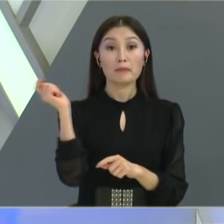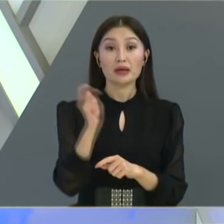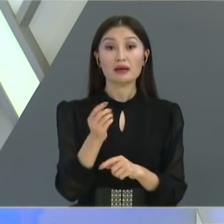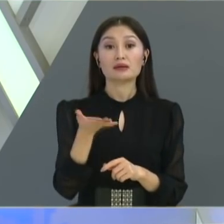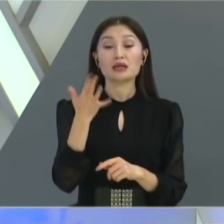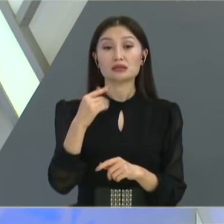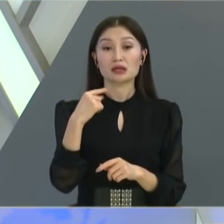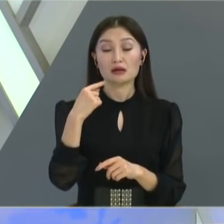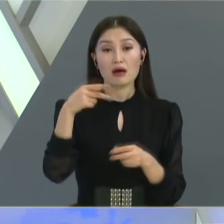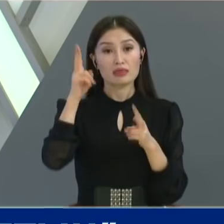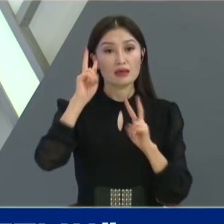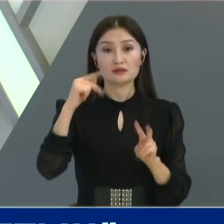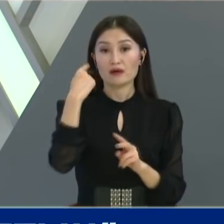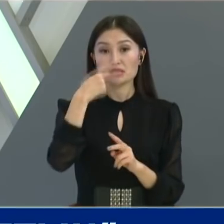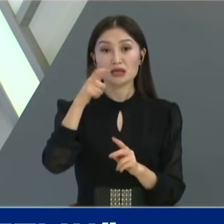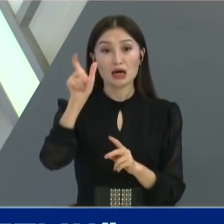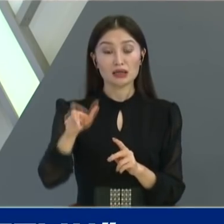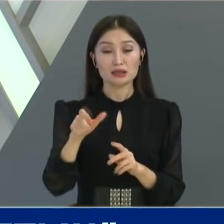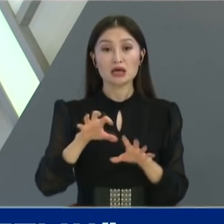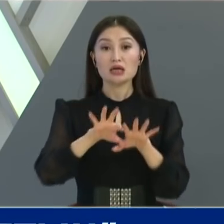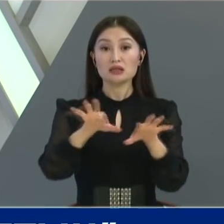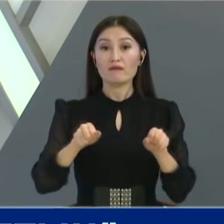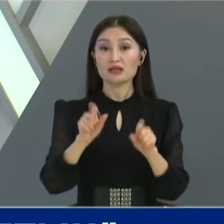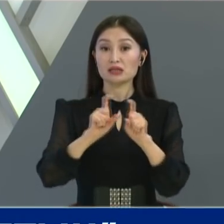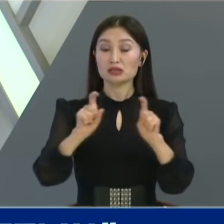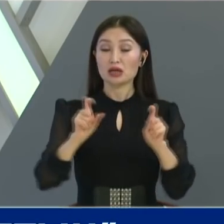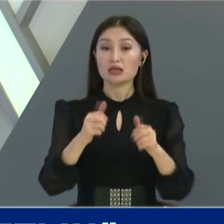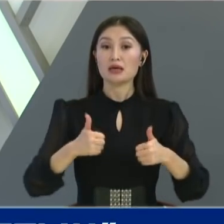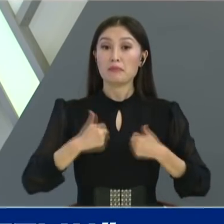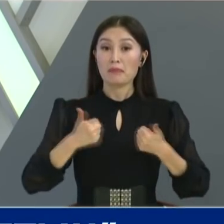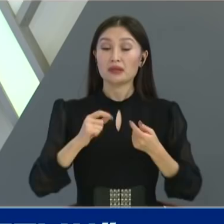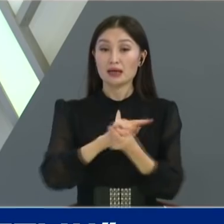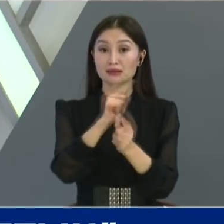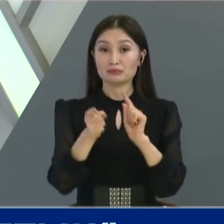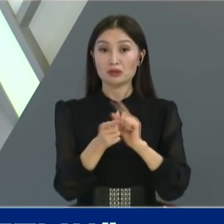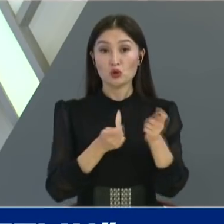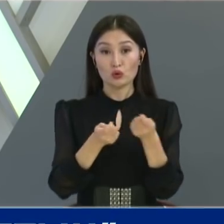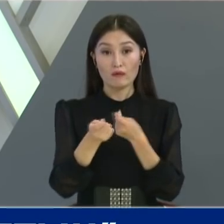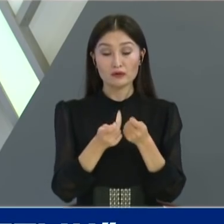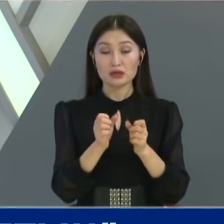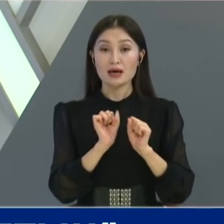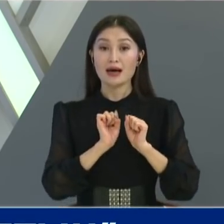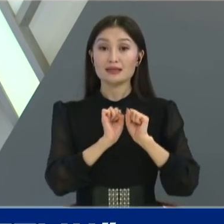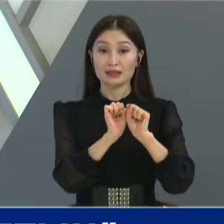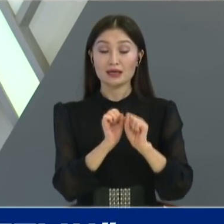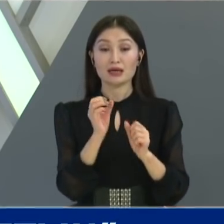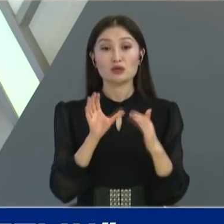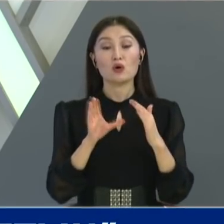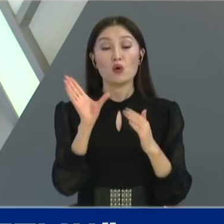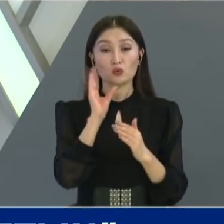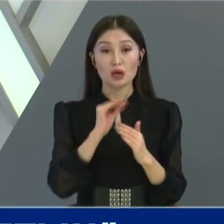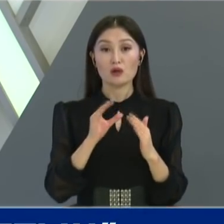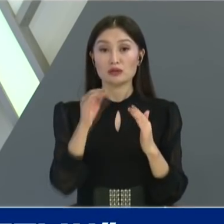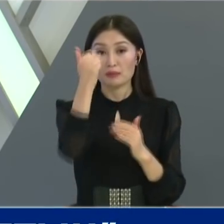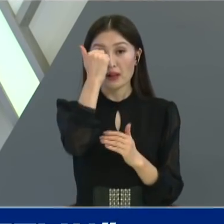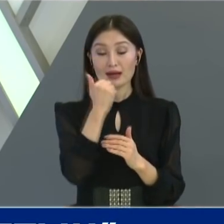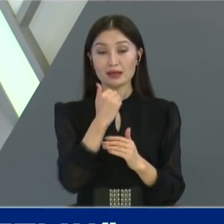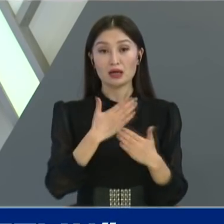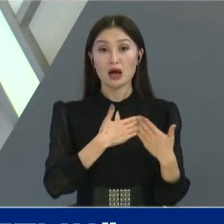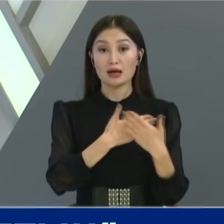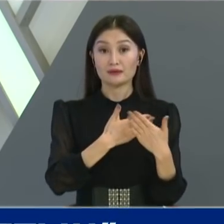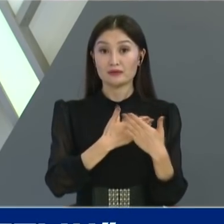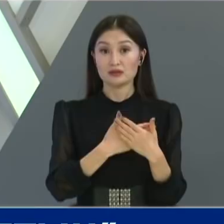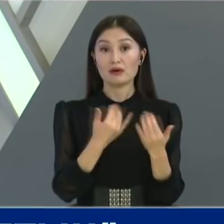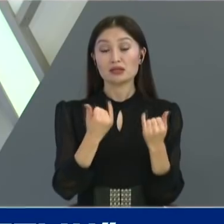несколько неизвестных лиц, захватили здание и попытались сменить руководство. Отстоять компанию удалось благодаря дружинникам. Сейчас компания